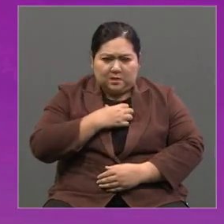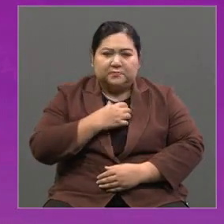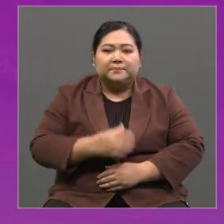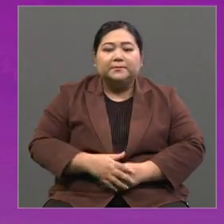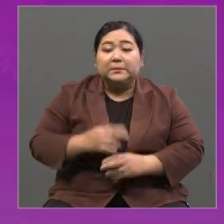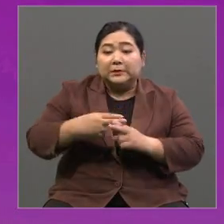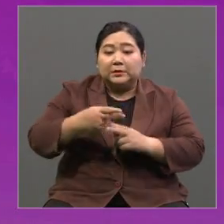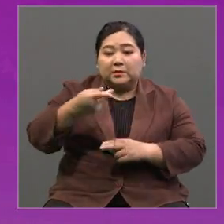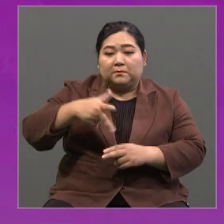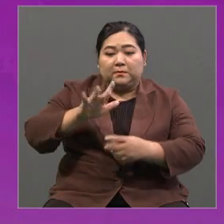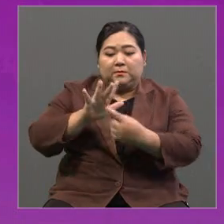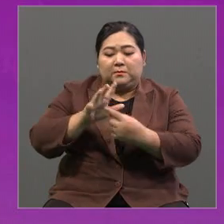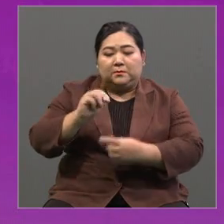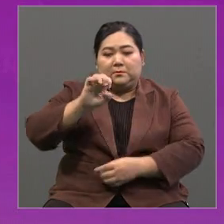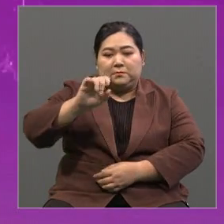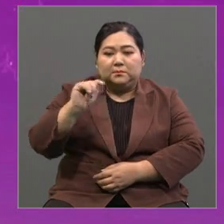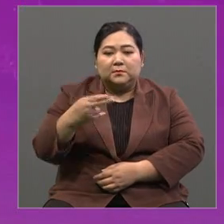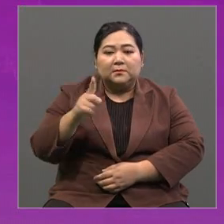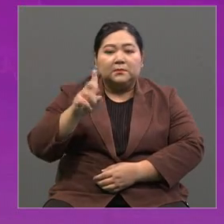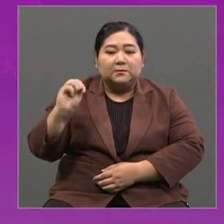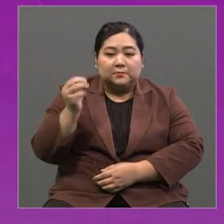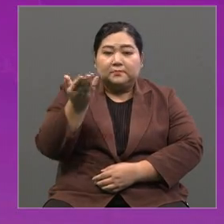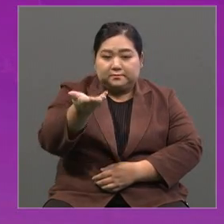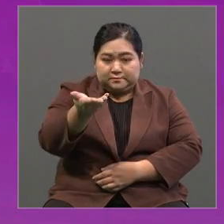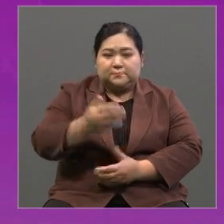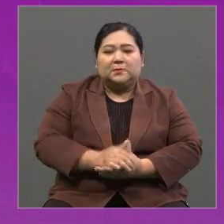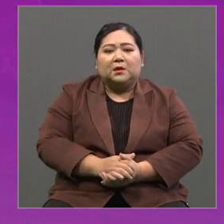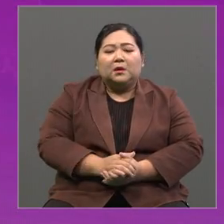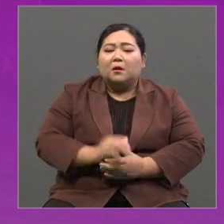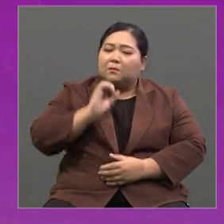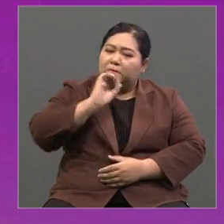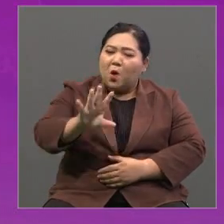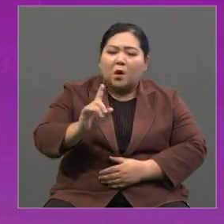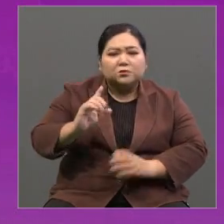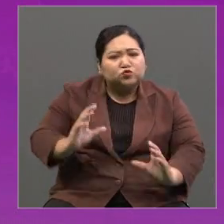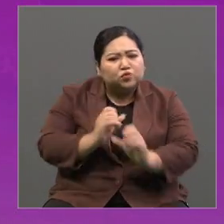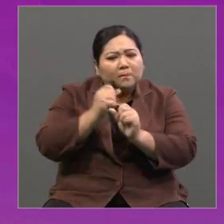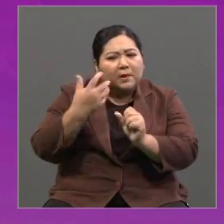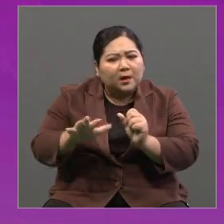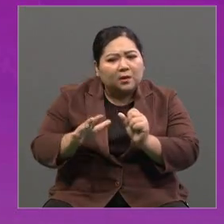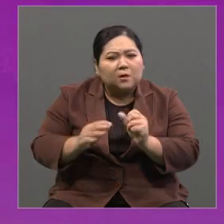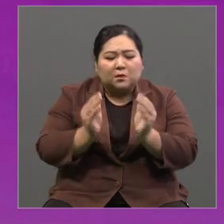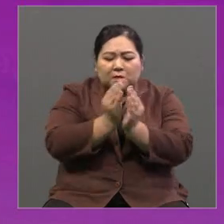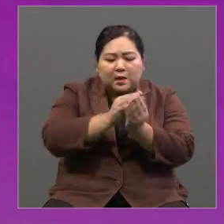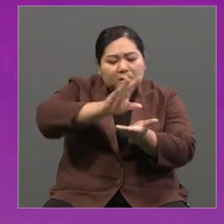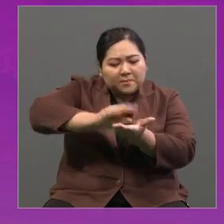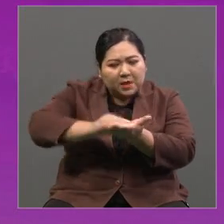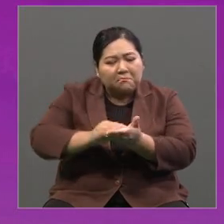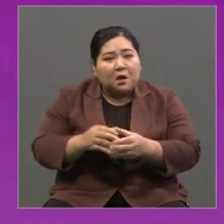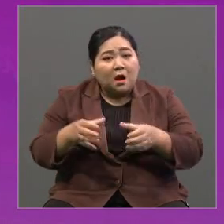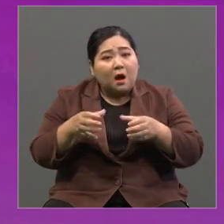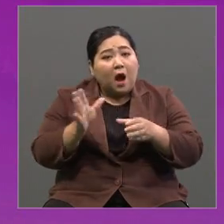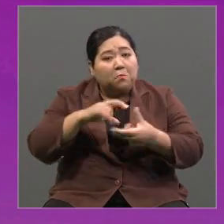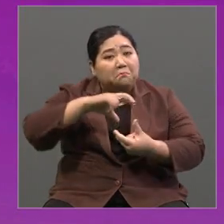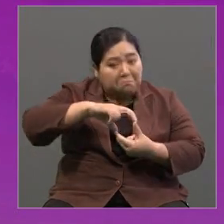อนะคะว่าคือผู้สื่อข่าวพยายามที่จะไปสอบถามว่าสรุปแล้วเนี่ยการรวบรวมเสียงเนี่ยจะมีในส่วนของพรรคสองลุงไหม